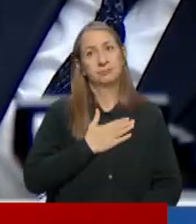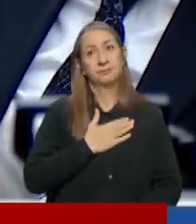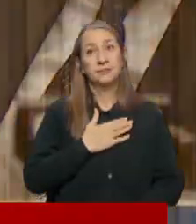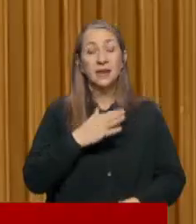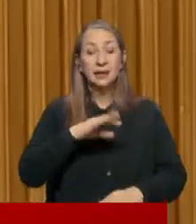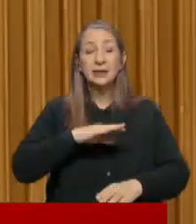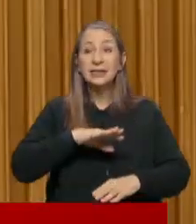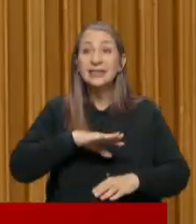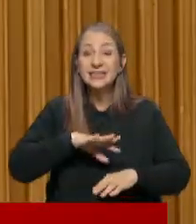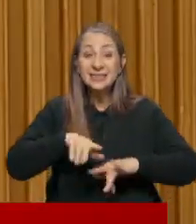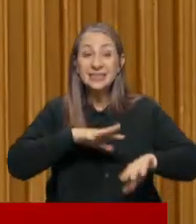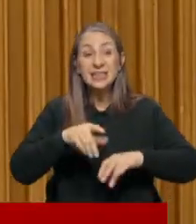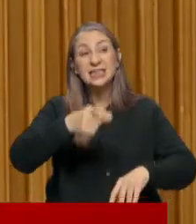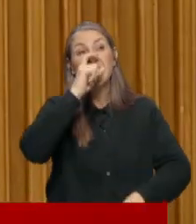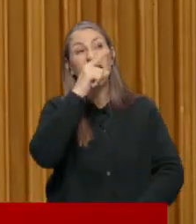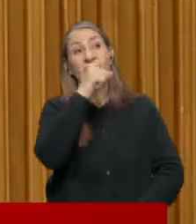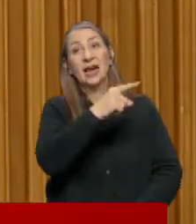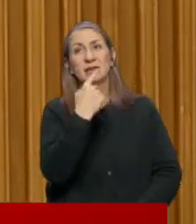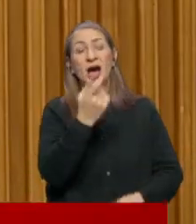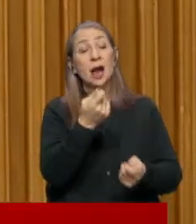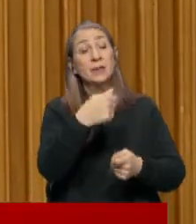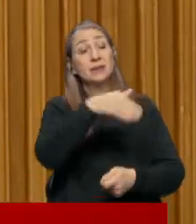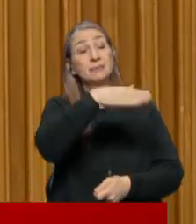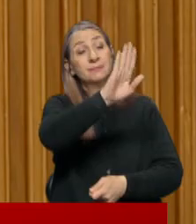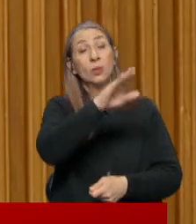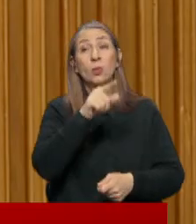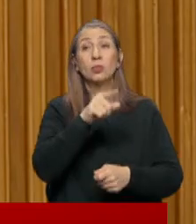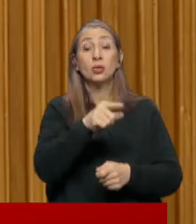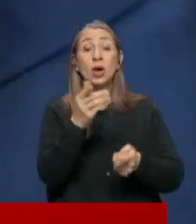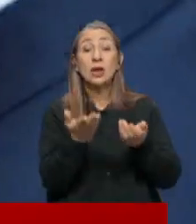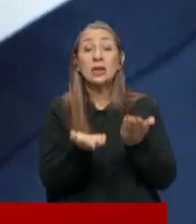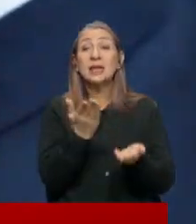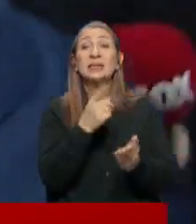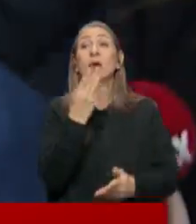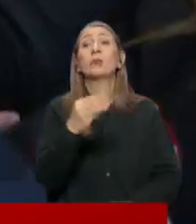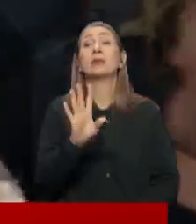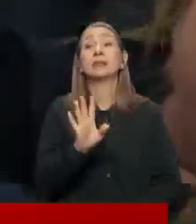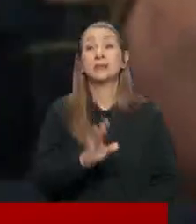Yan kesici saraylara sesleniyorum. Çekin arabanızı. Bu kantar sizi çekmez.